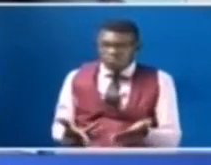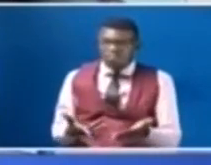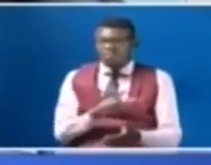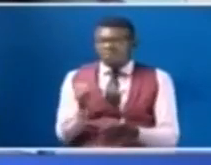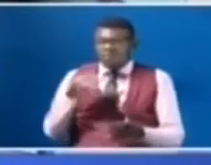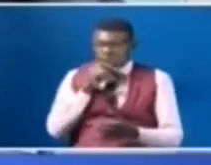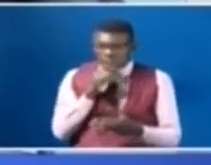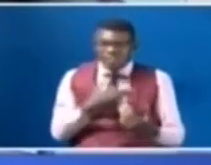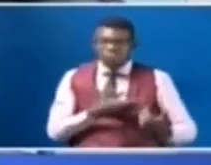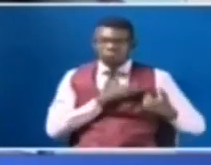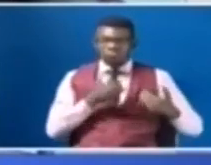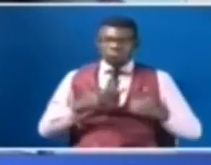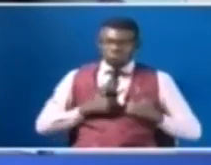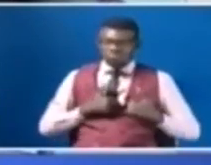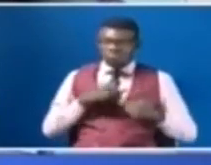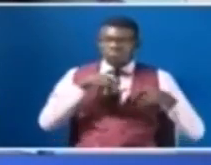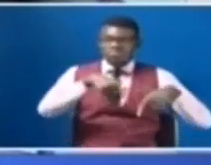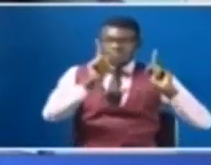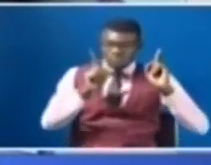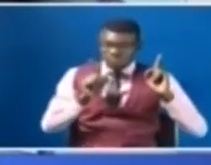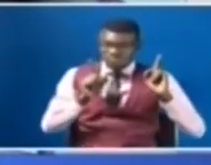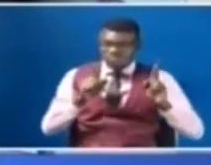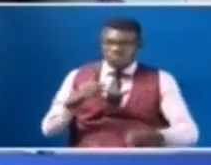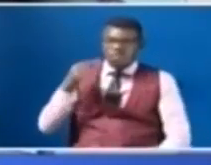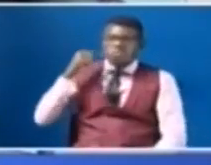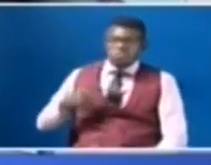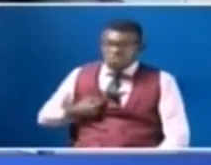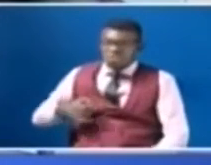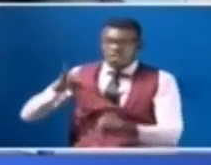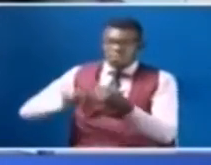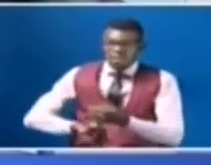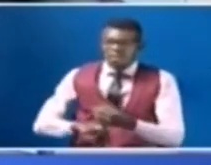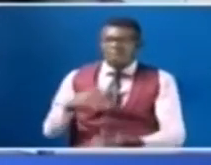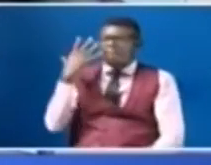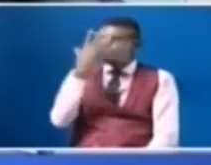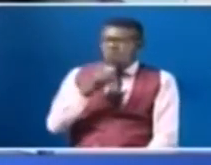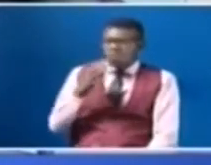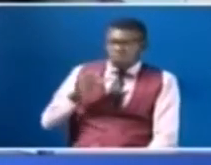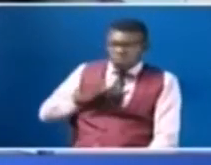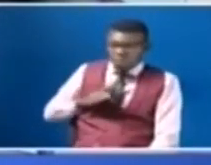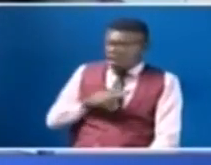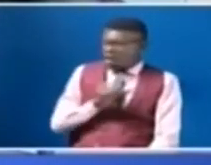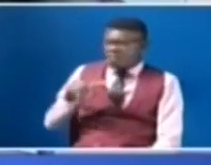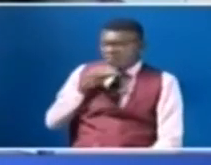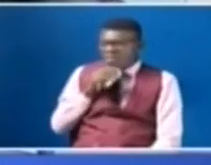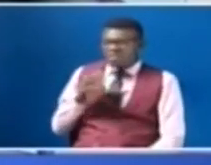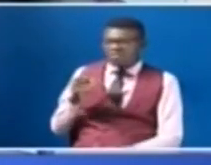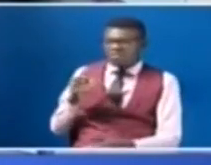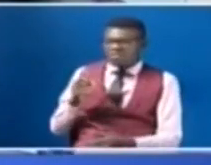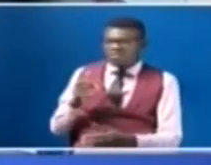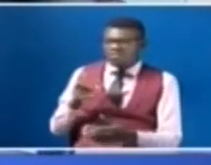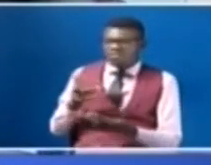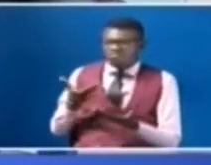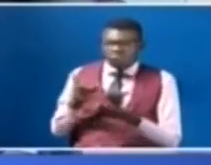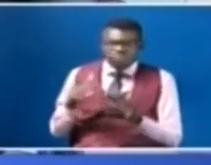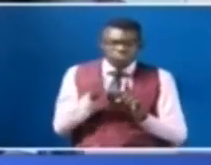huyo anadaiwa kujigamba kwamba alioa mwanamke mrembo ajabu na kwamba wanaume wengine pale kijijini wanamnyemelea